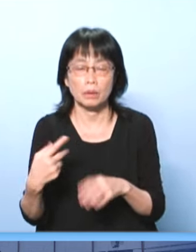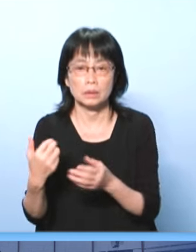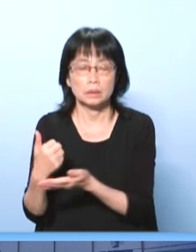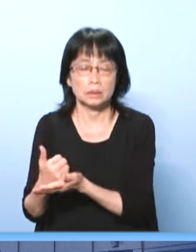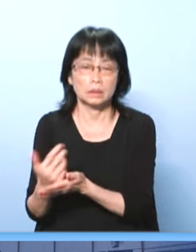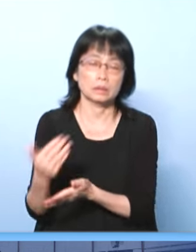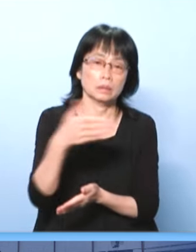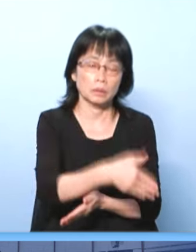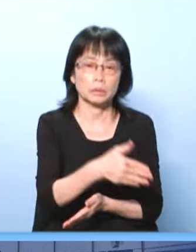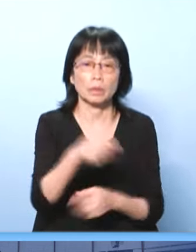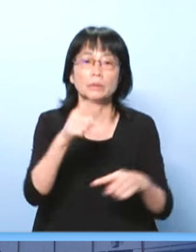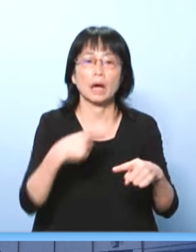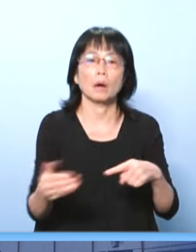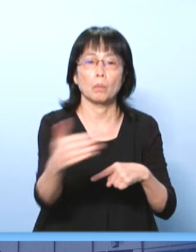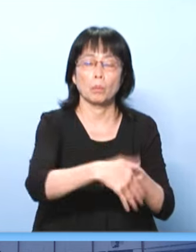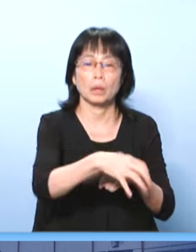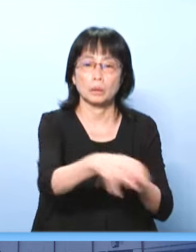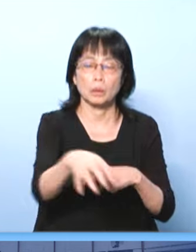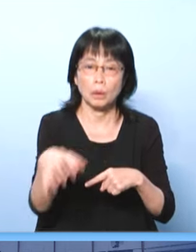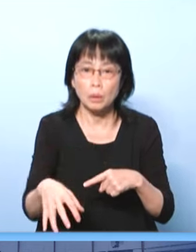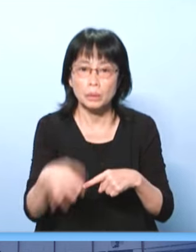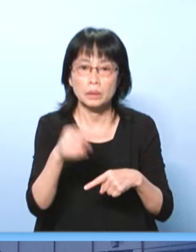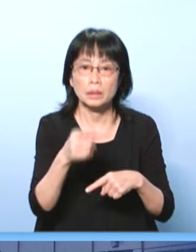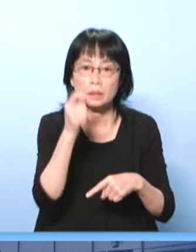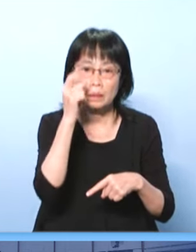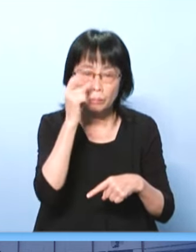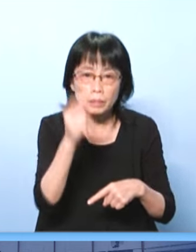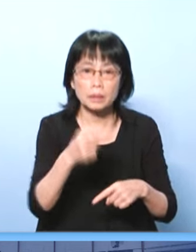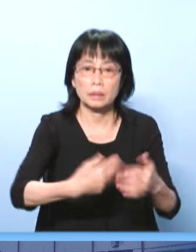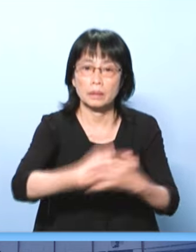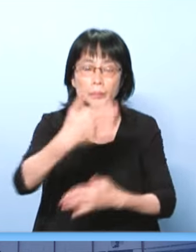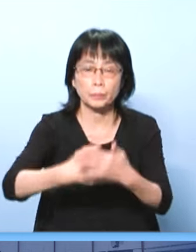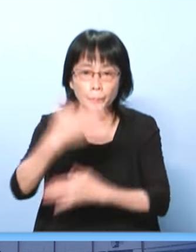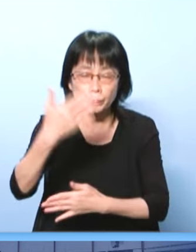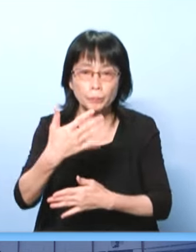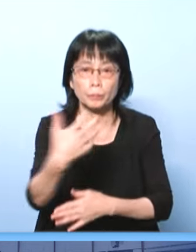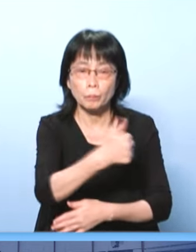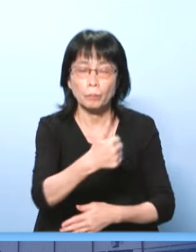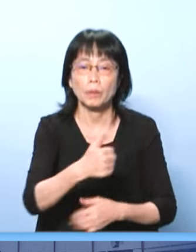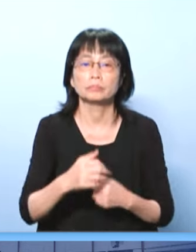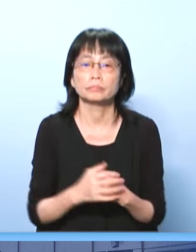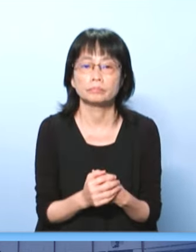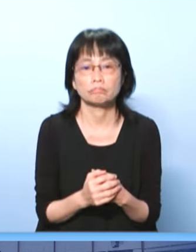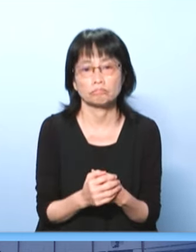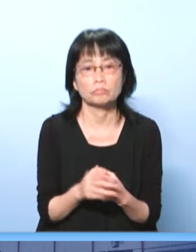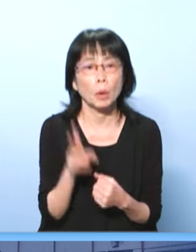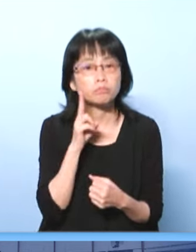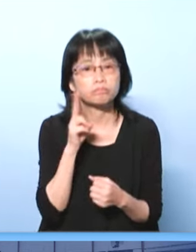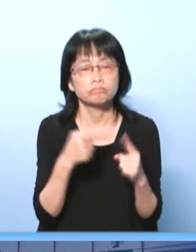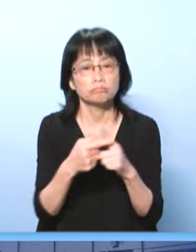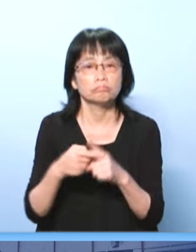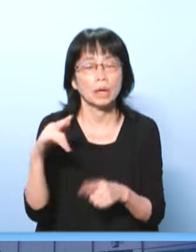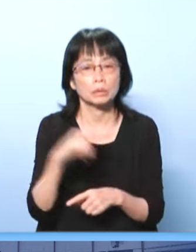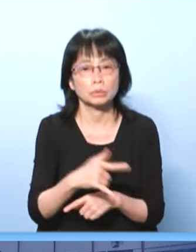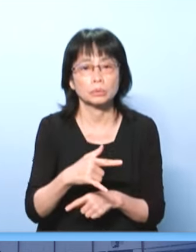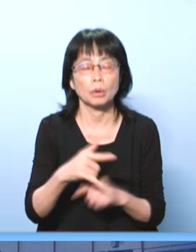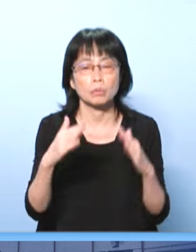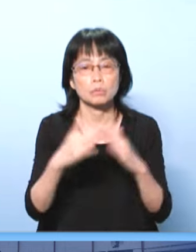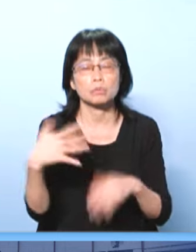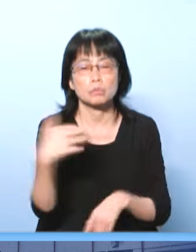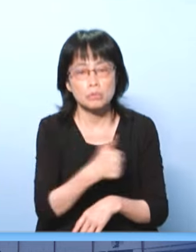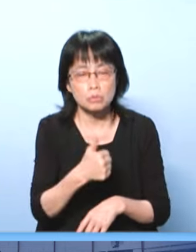大灣區裏邊嘅一啲企業嘅總部。喺呢一方面咧，因為我見到民航處處長最近去過內地